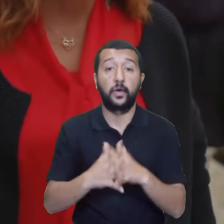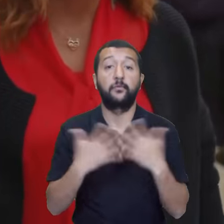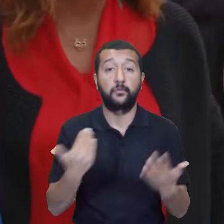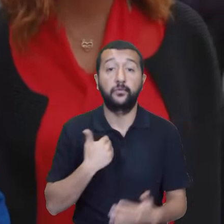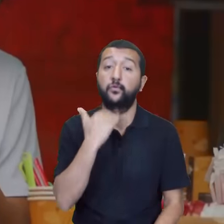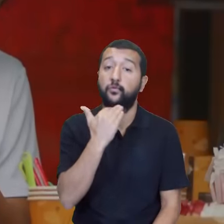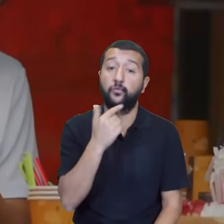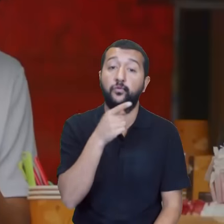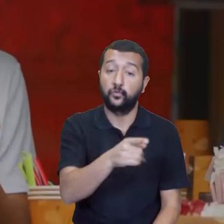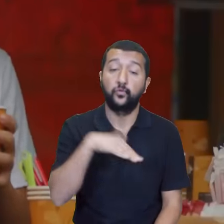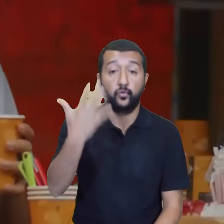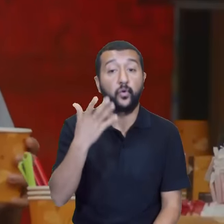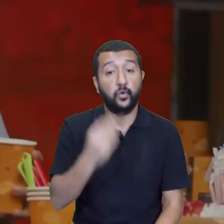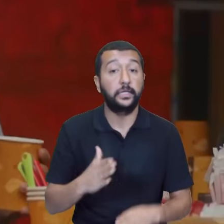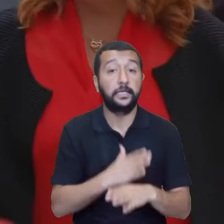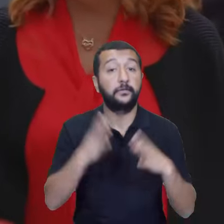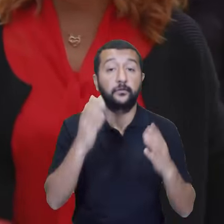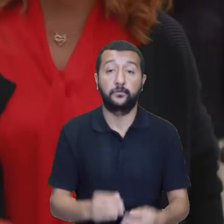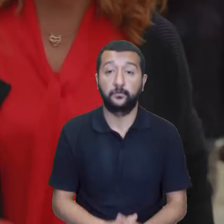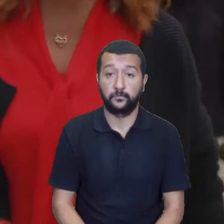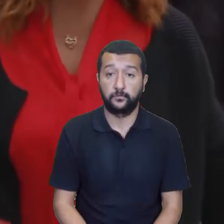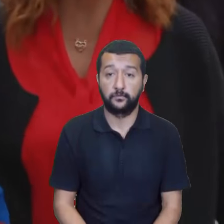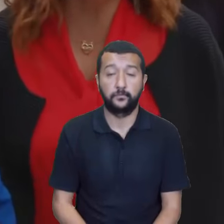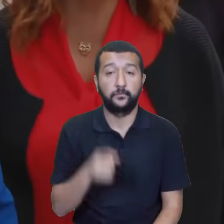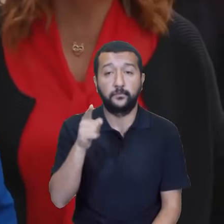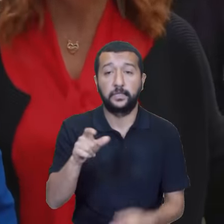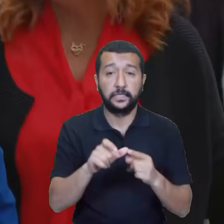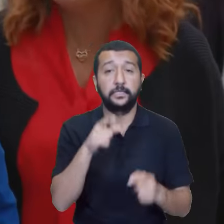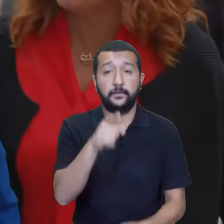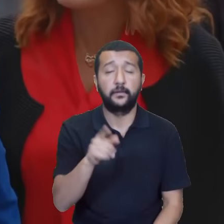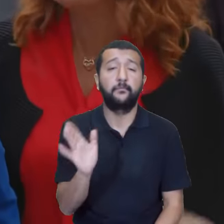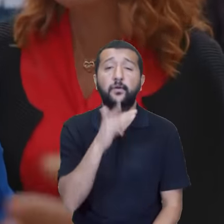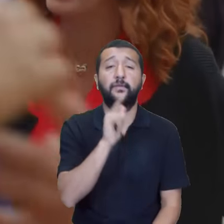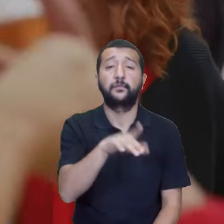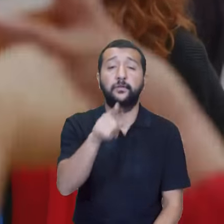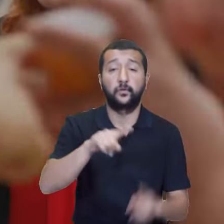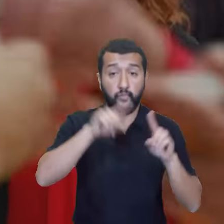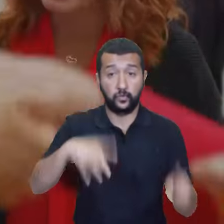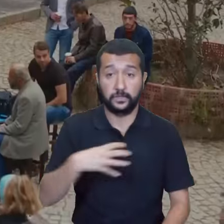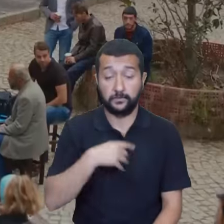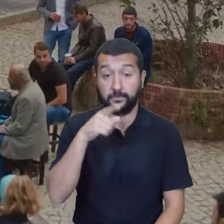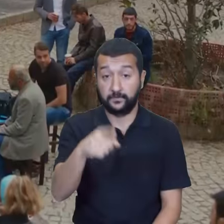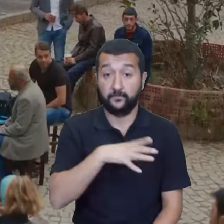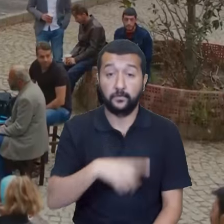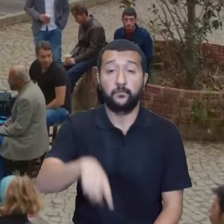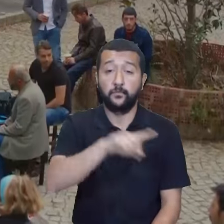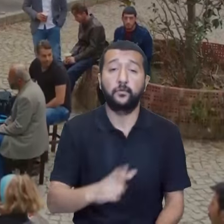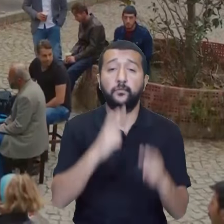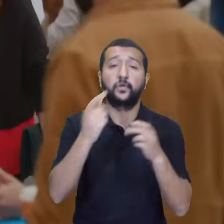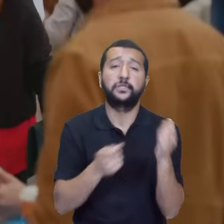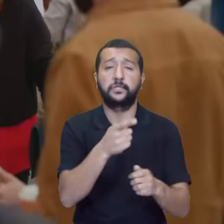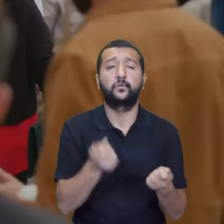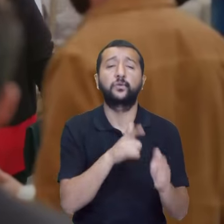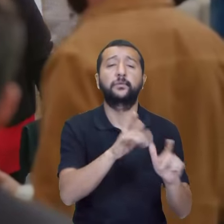falan, bizde olmuyor da sonra oluyor? Nasıl oluyor? Ya Şener, boş ver, sen dükkan sahibisin. Bunlar boş işler